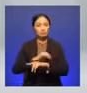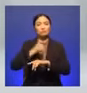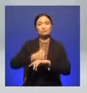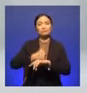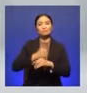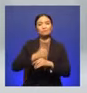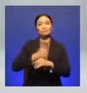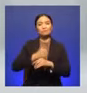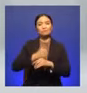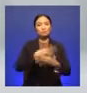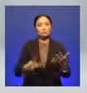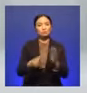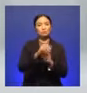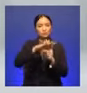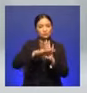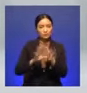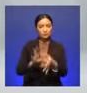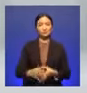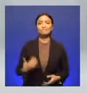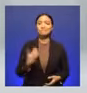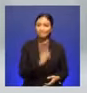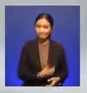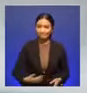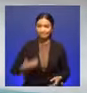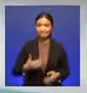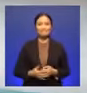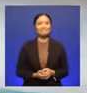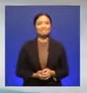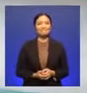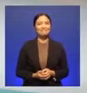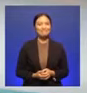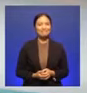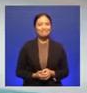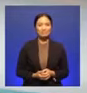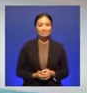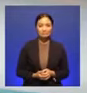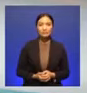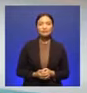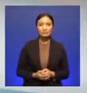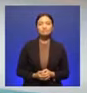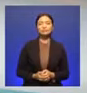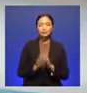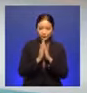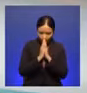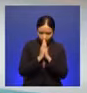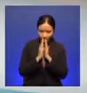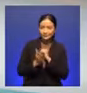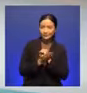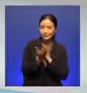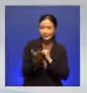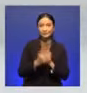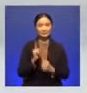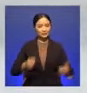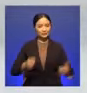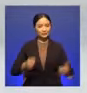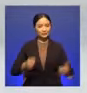ายและสุขภาวะค่ะขอเรียนเชิญอาจารย์ค่ะ สวัสดีครับสวัสดีทุกท่านนะครับวันนี้ก็คงจะถือเป็น